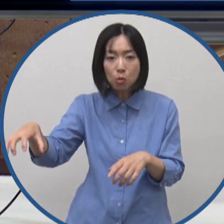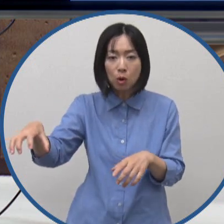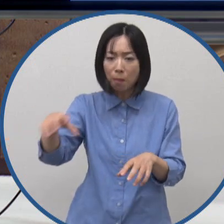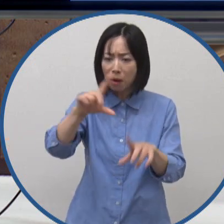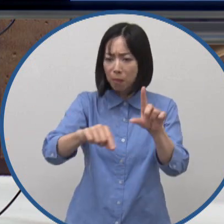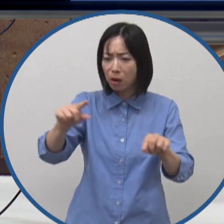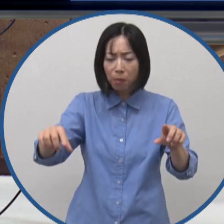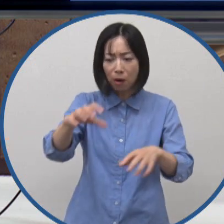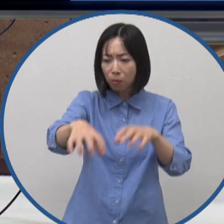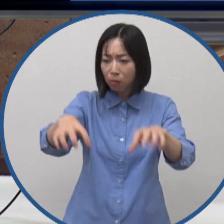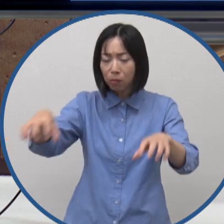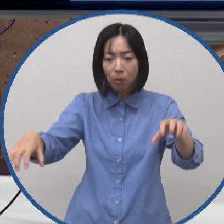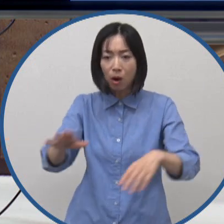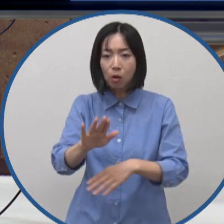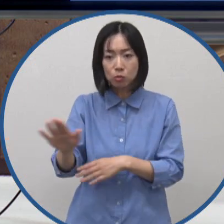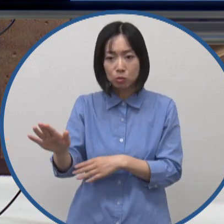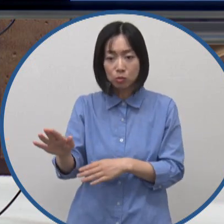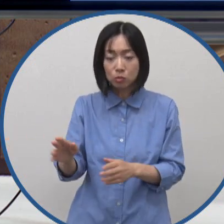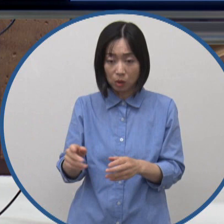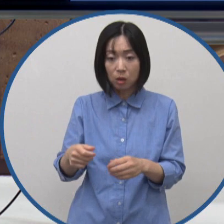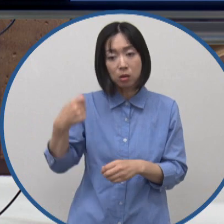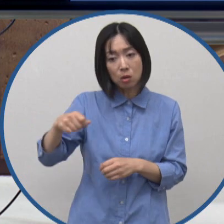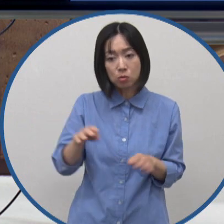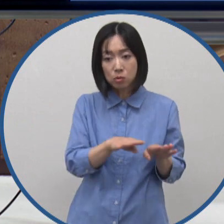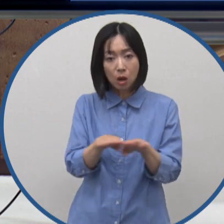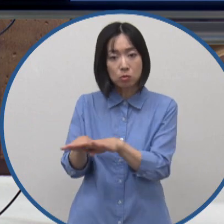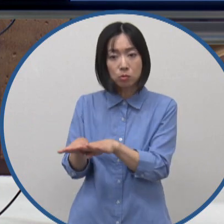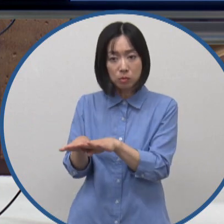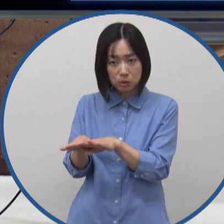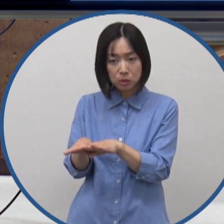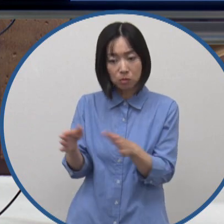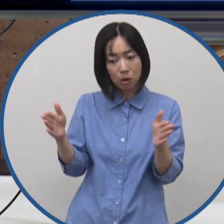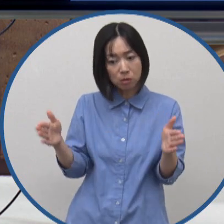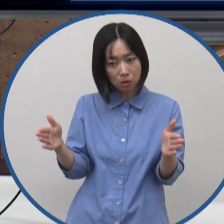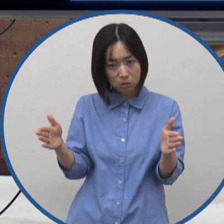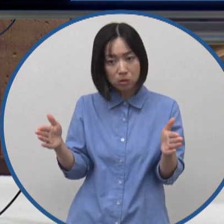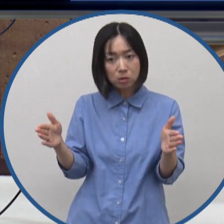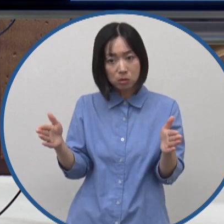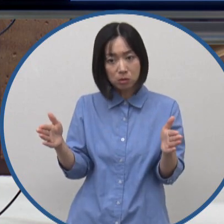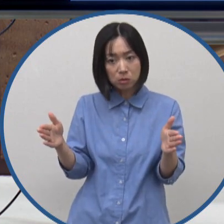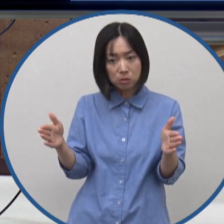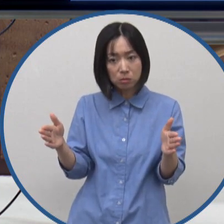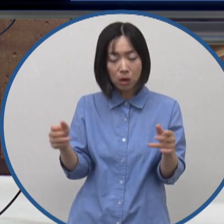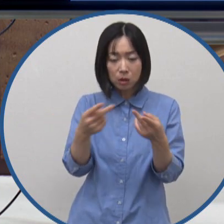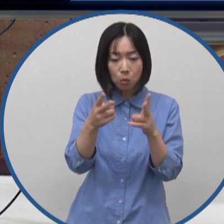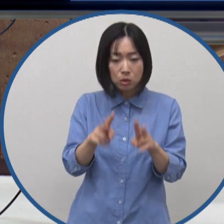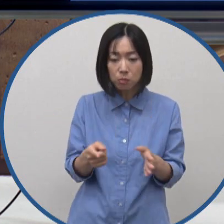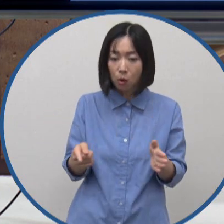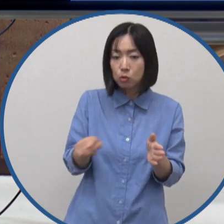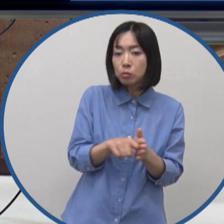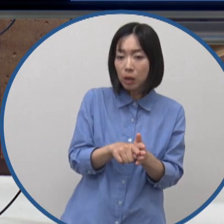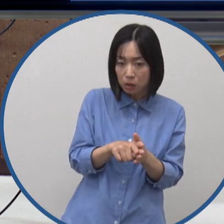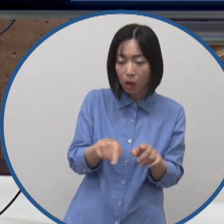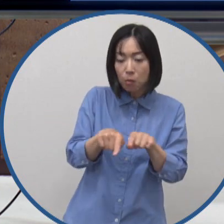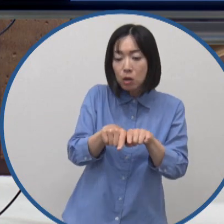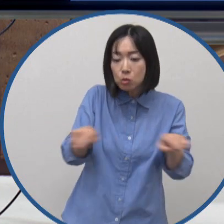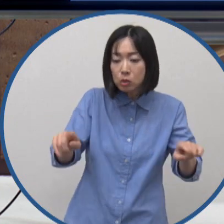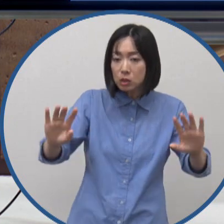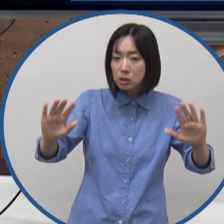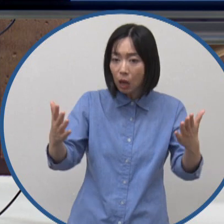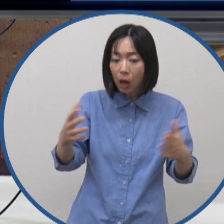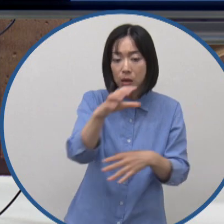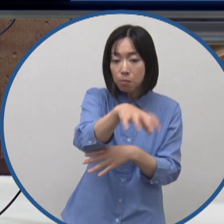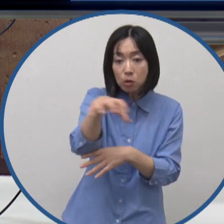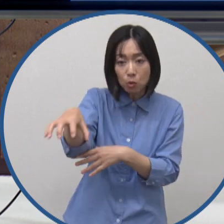います。で、今後夏休みが本格化して、例えばそういう広島を含めてそういう措置になっていないところ